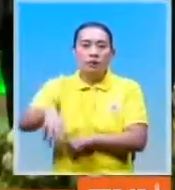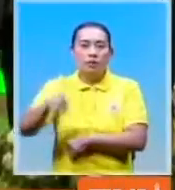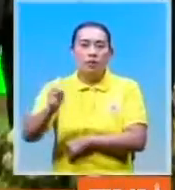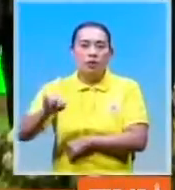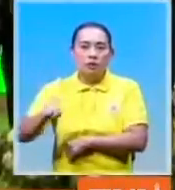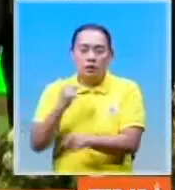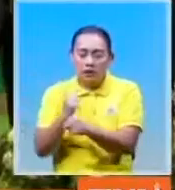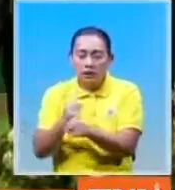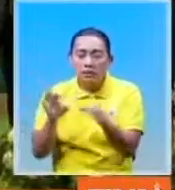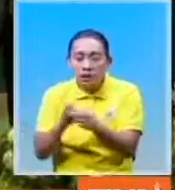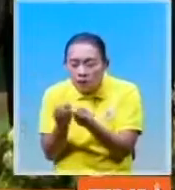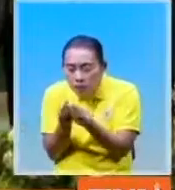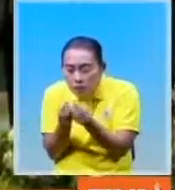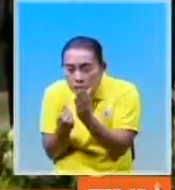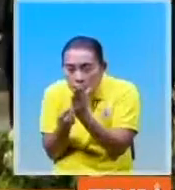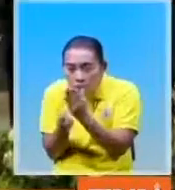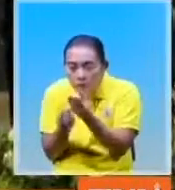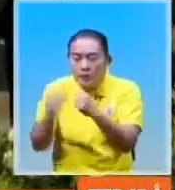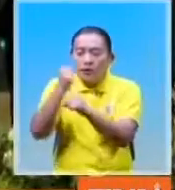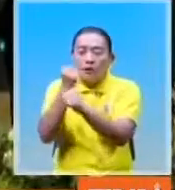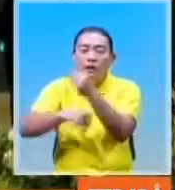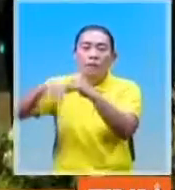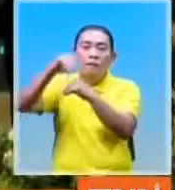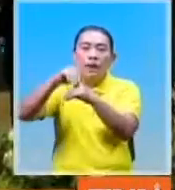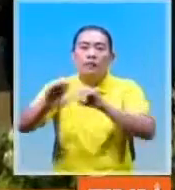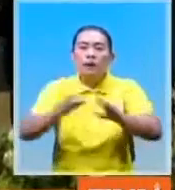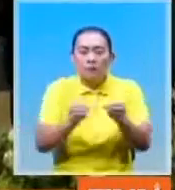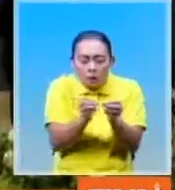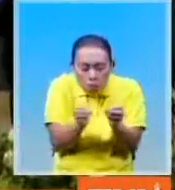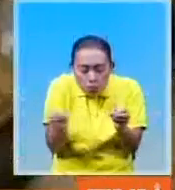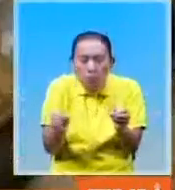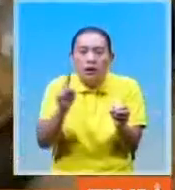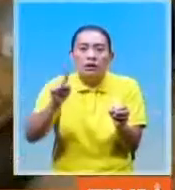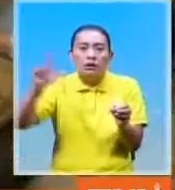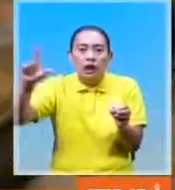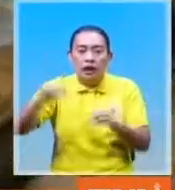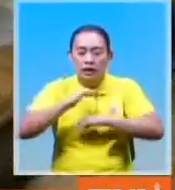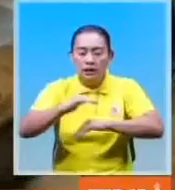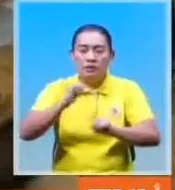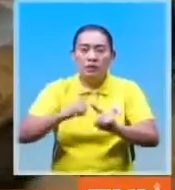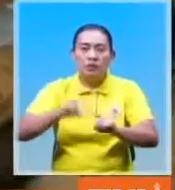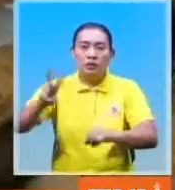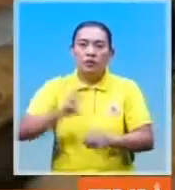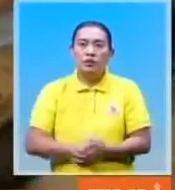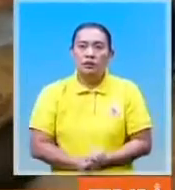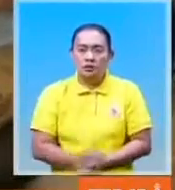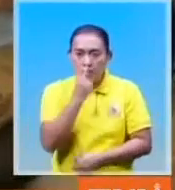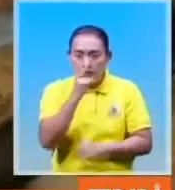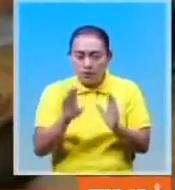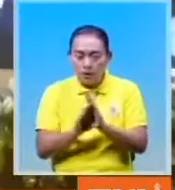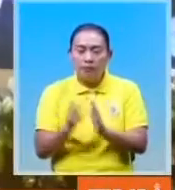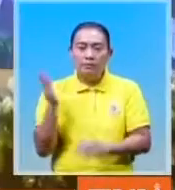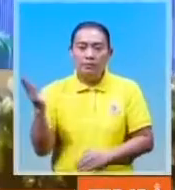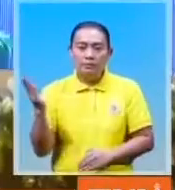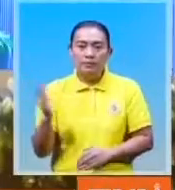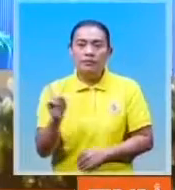ให้เร่งผลิตน้ำมันกัญชาเพิ่มเติมด้วยประมาณ1ล้านขวดภายในระยะเวลา6เดือนนะคะส่วนนี้เป็นภาพบรรยากาศที่เกิดขึ้นนะคะ